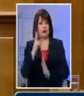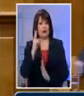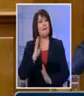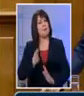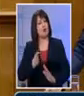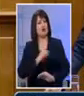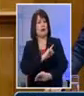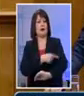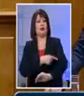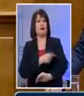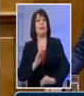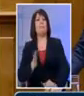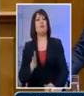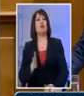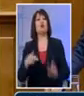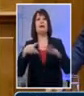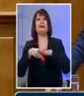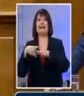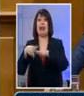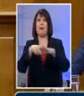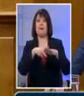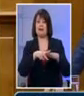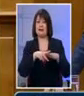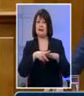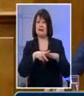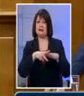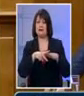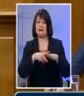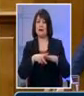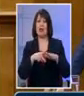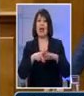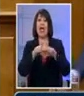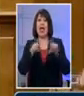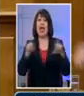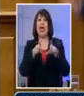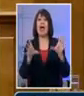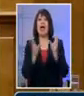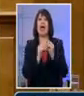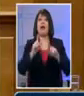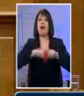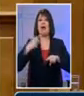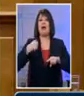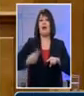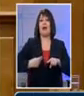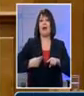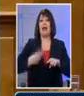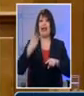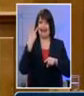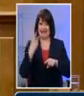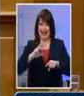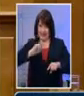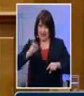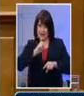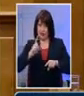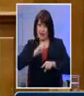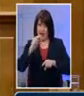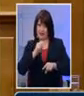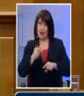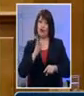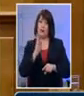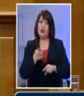δυνατότητα οι τράπεζες, οι συστημικές, να εκδώσουν έντογα γραμμάτια του ελληνικού δημοσίου και το όριο να ανέβει κατά 3 δισεκατομμύρια ευρώ και να μπορέσετε να